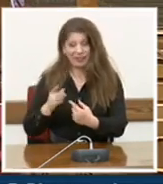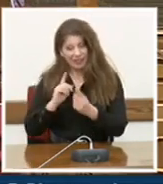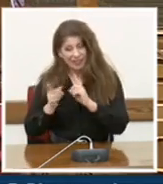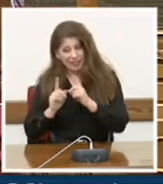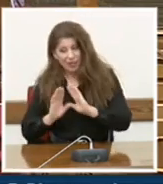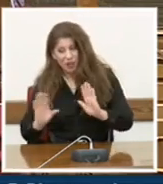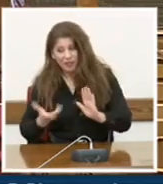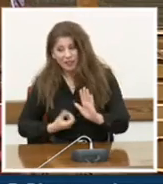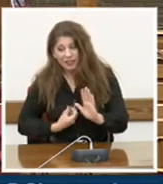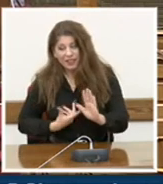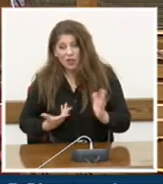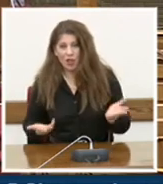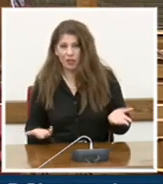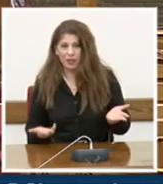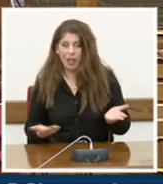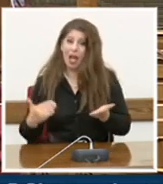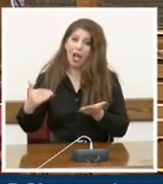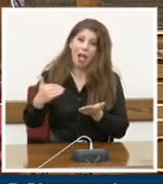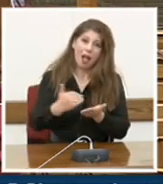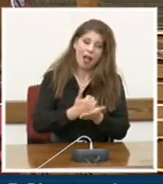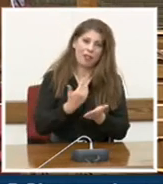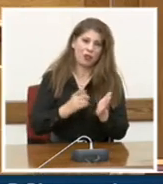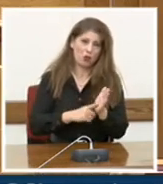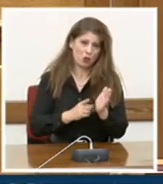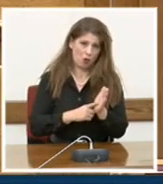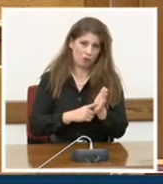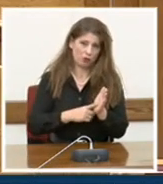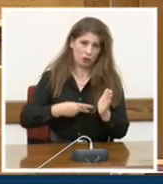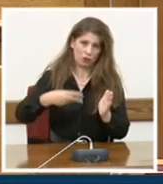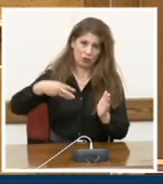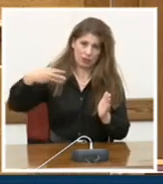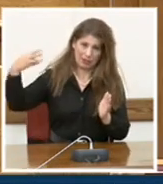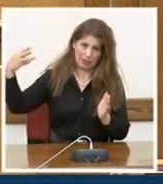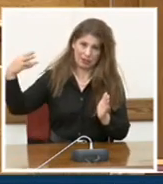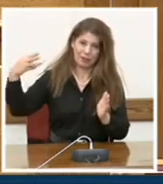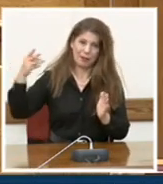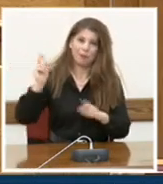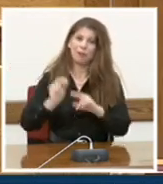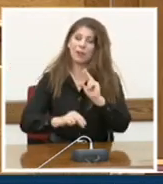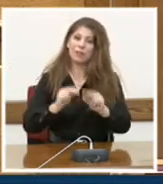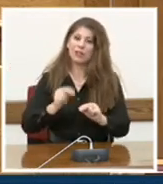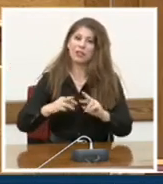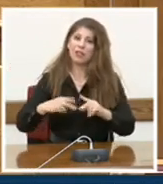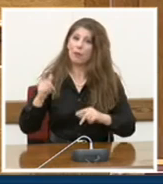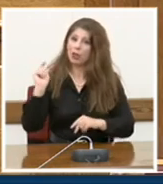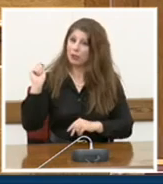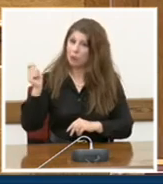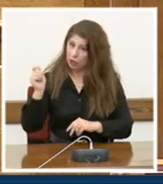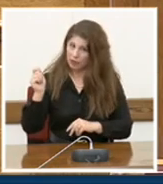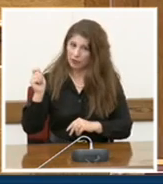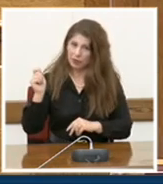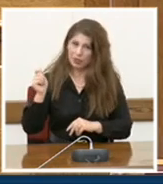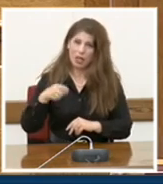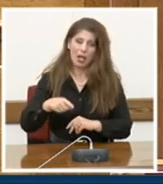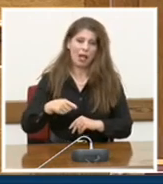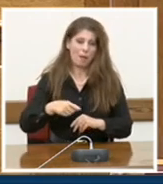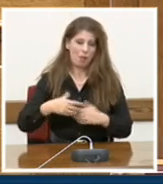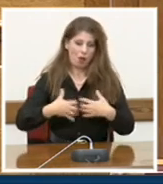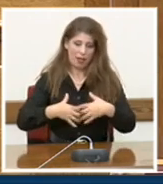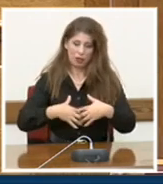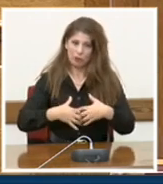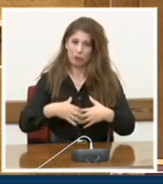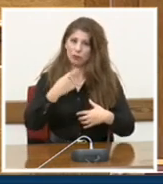Άλλωστε, άδικους νόμους ο ΣΥΡΙΖΑ ψήφισε και από τη θέση της αντιπολίτευσης. Από τους εξοπλισμούς που έλεγα